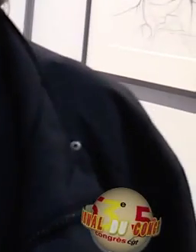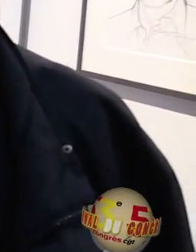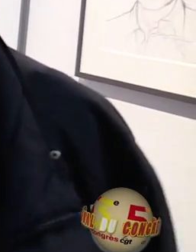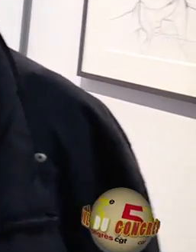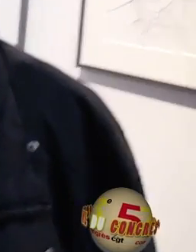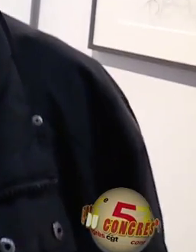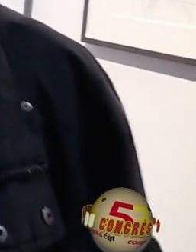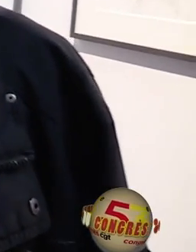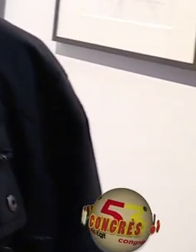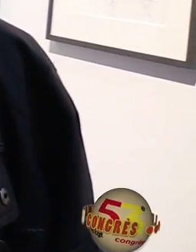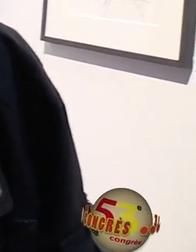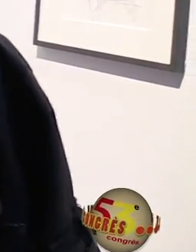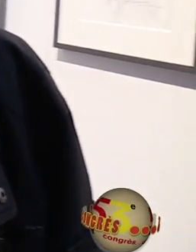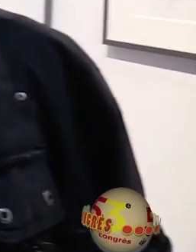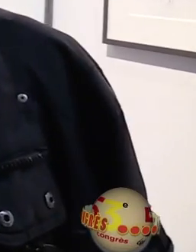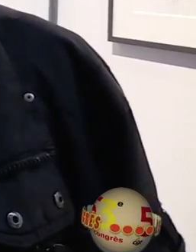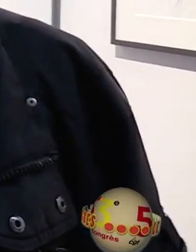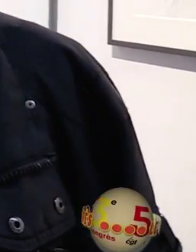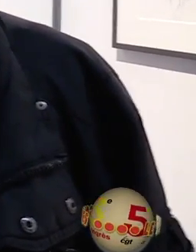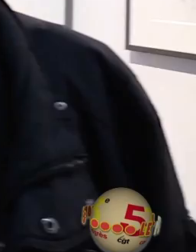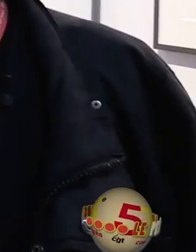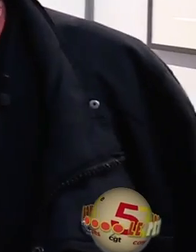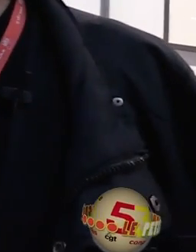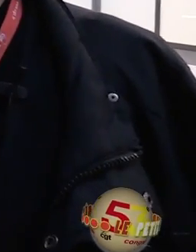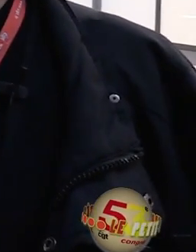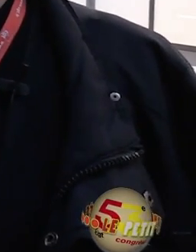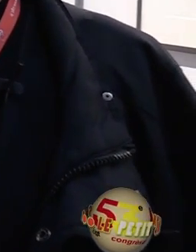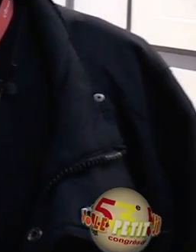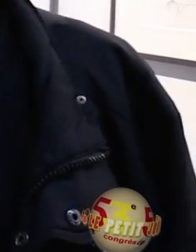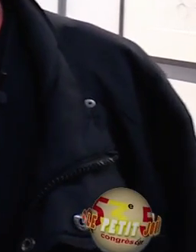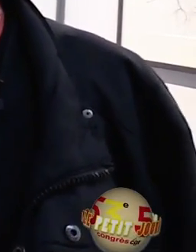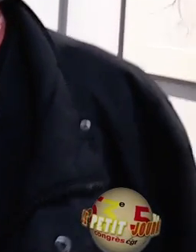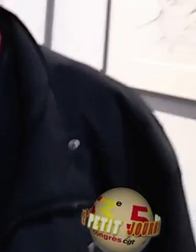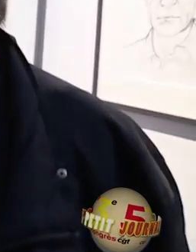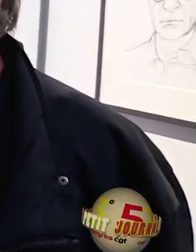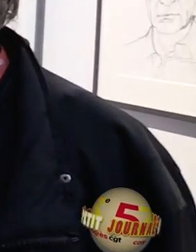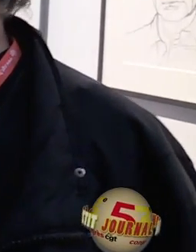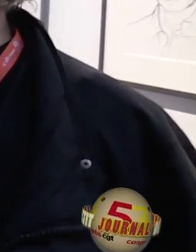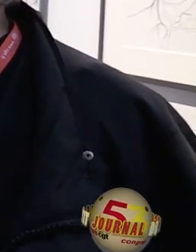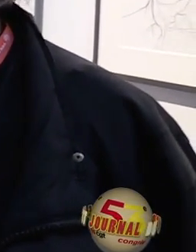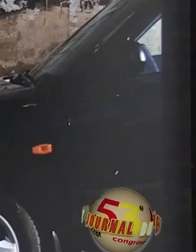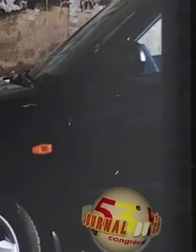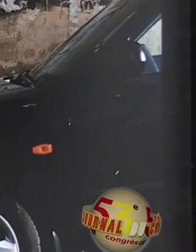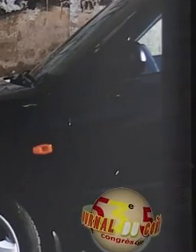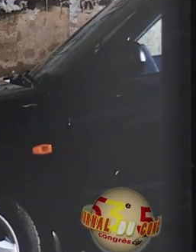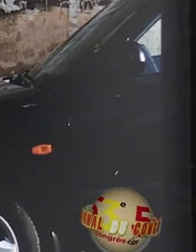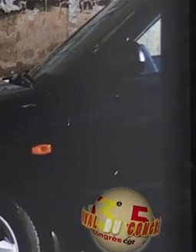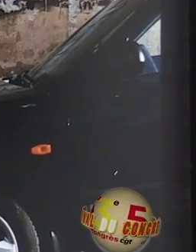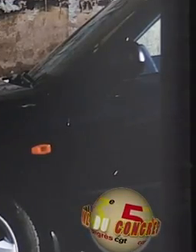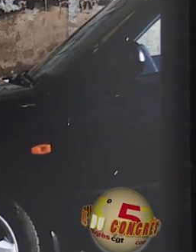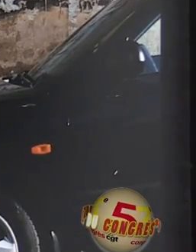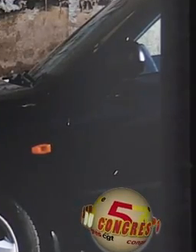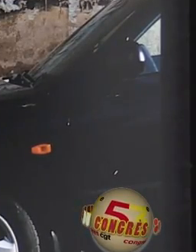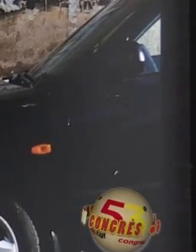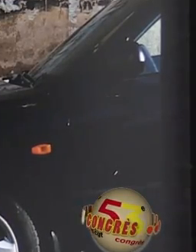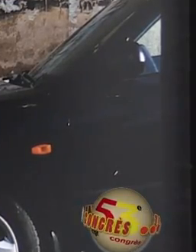C'est plus facile de coller presque à Ramallah qu'à Paris, quoi. Ouais. Les gens, ils sont très touchés. Ouais. Ils connaissent tous Darwish, ils